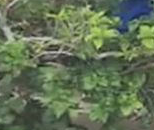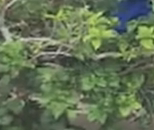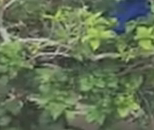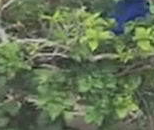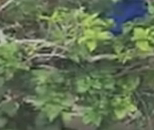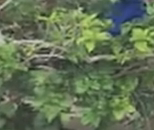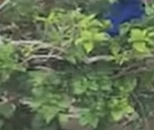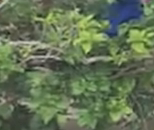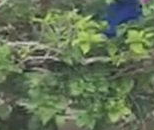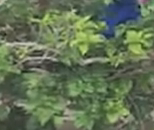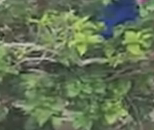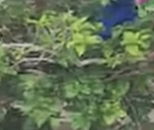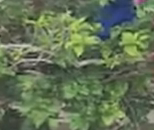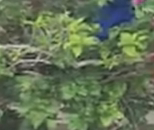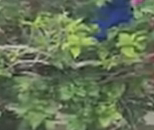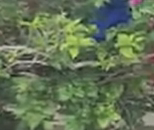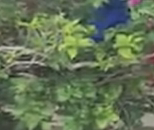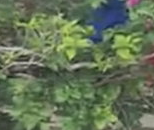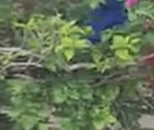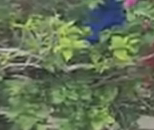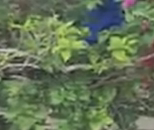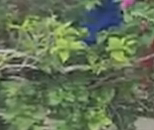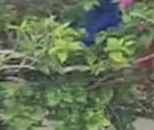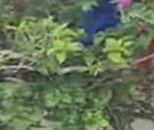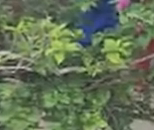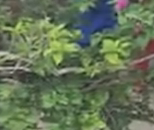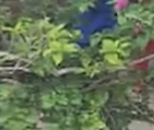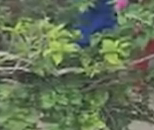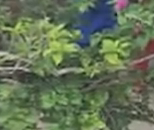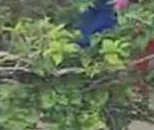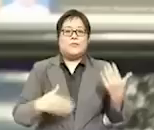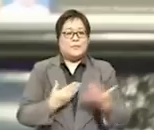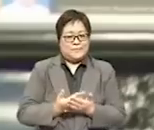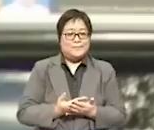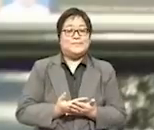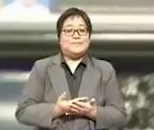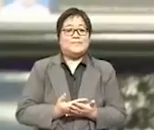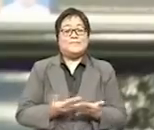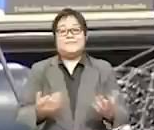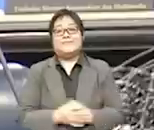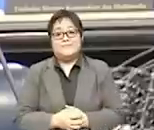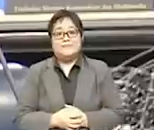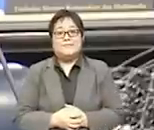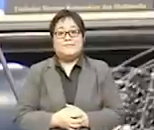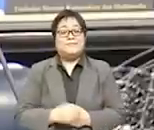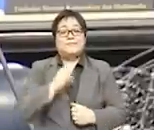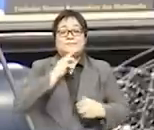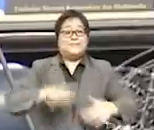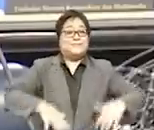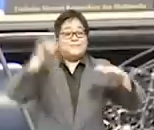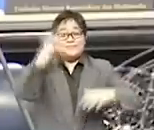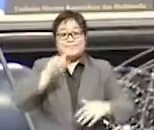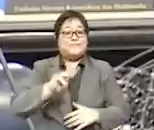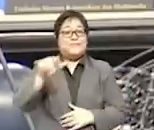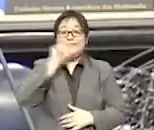bagaimana tugas anggota disana dimana kita menggunakan semua-semua ke besar Hayek bakilah banyak kita di